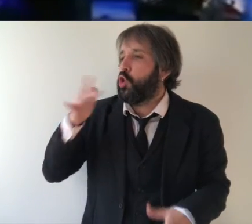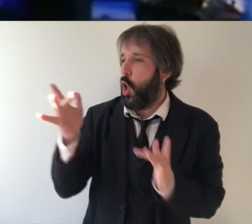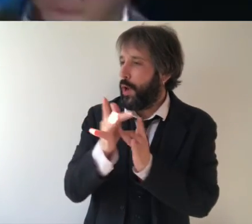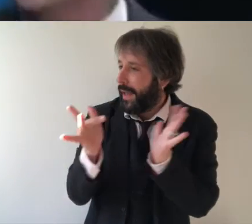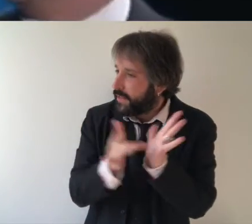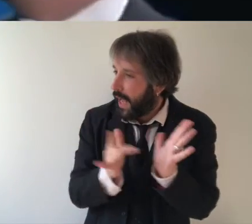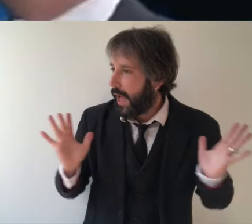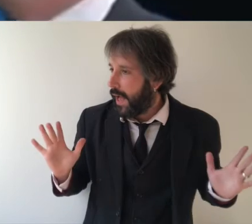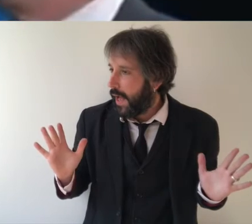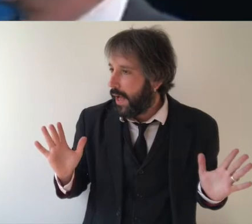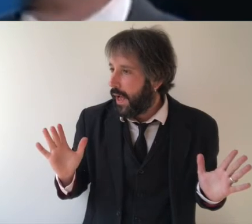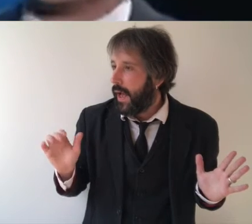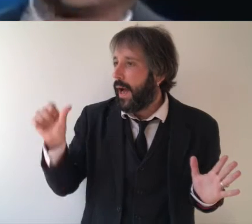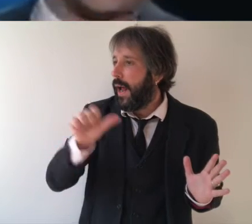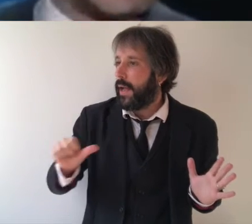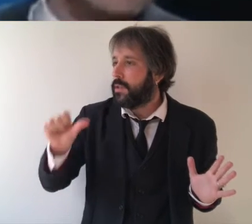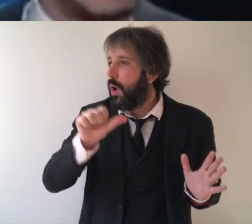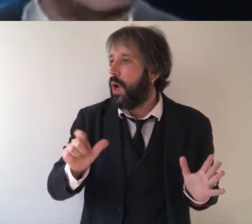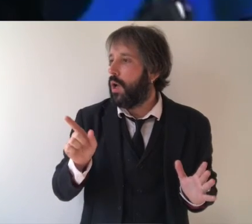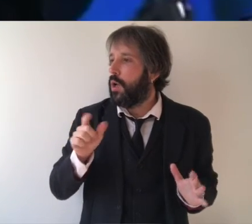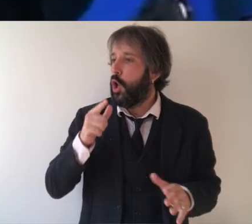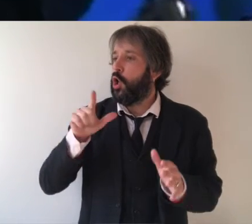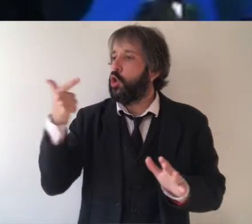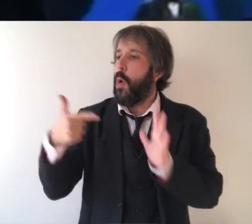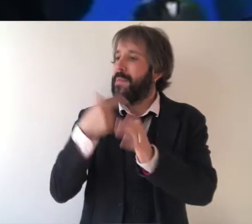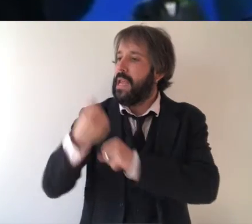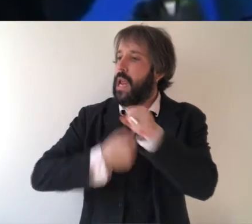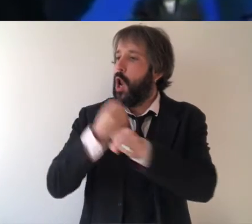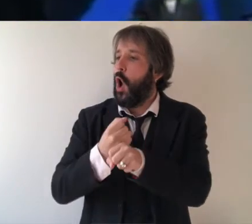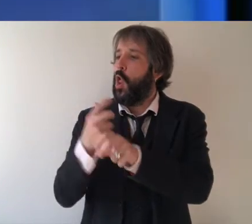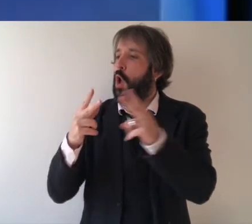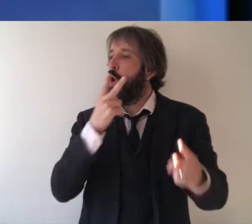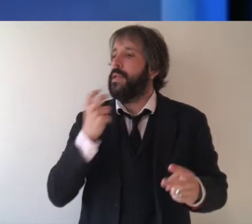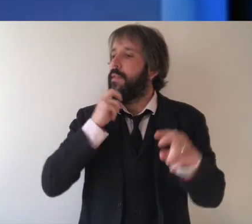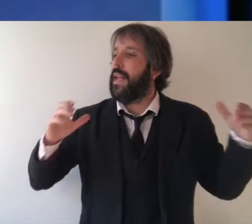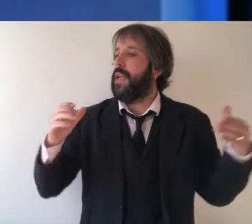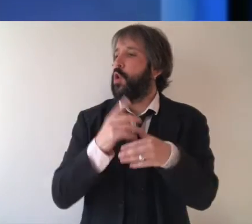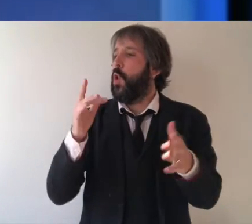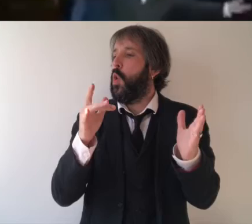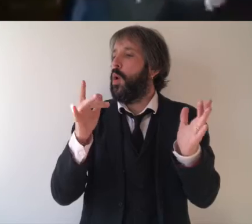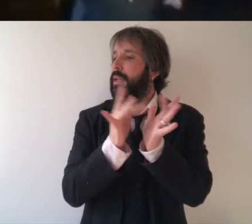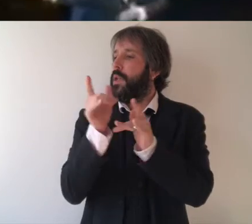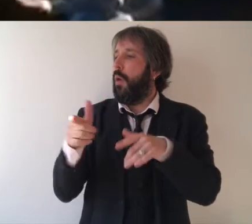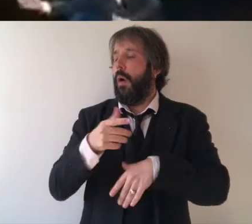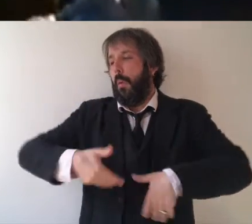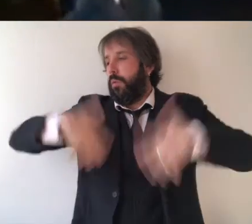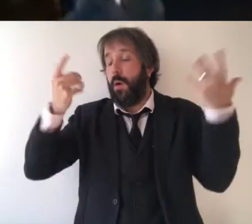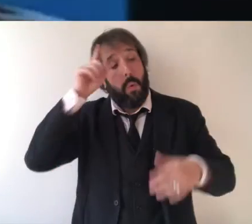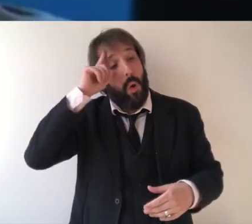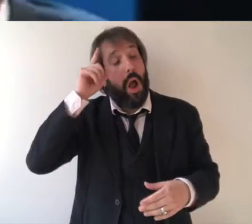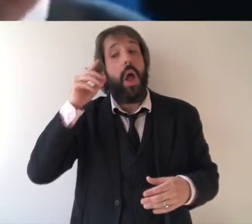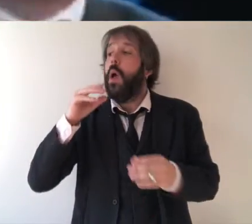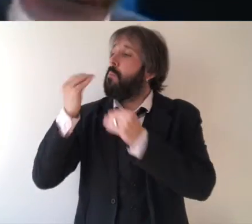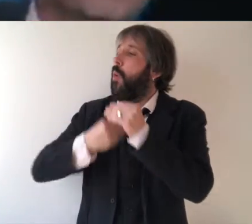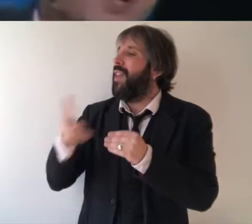chant chrétien. Hein, Alexandre s'assoit sans vergogne sur 2000 ans de civilisation chrétienne, parce que l'univers de monsieur Alexandre